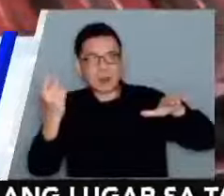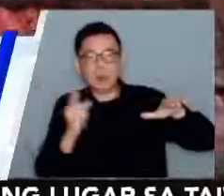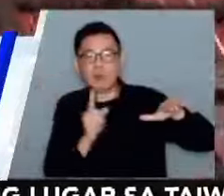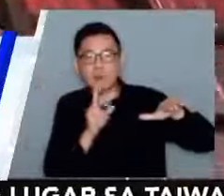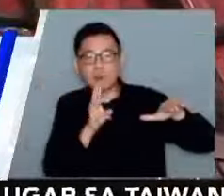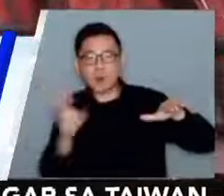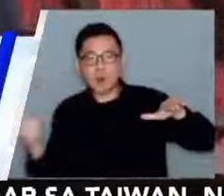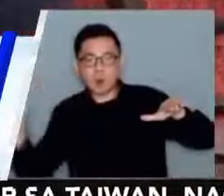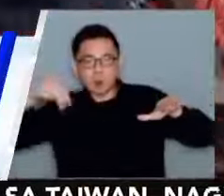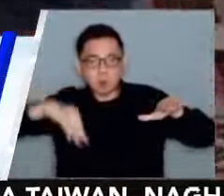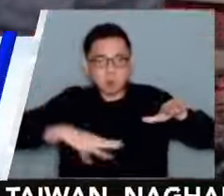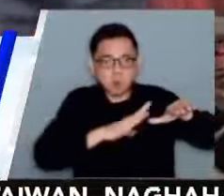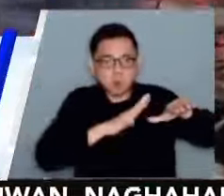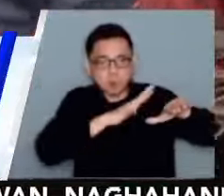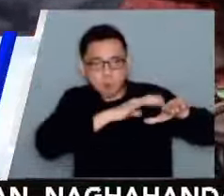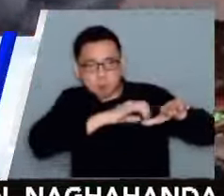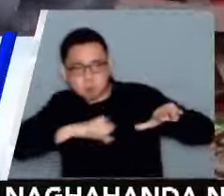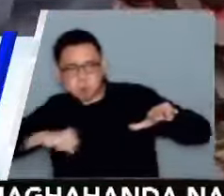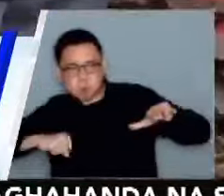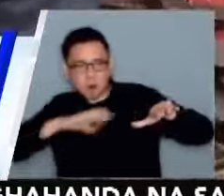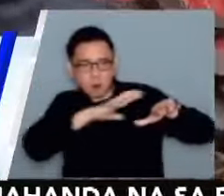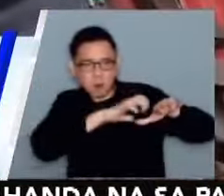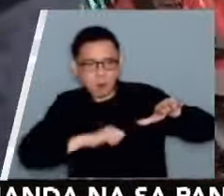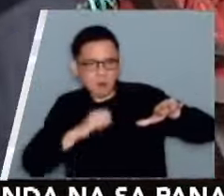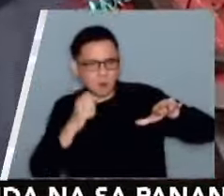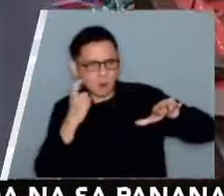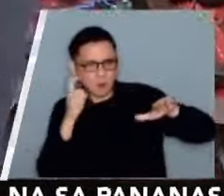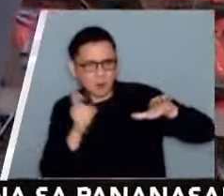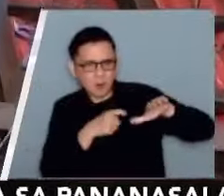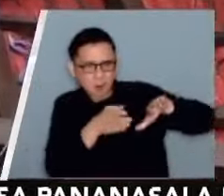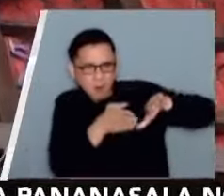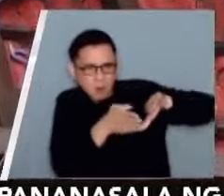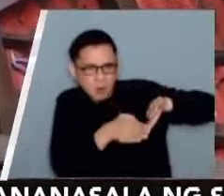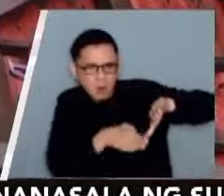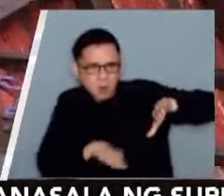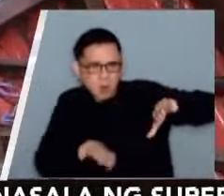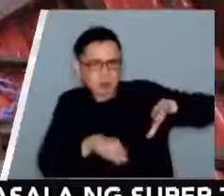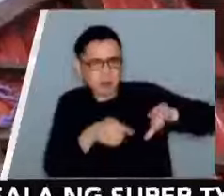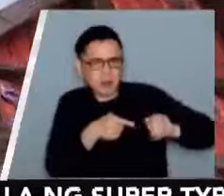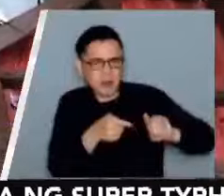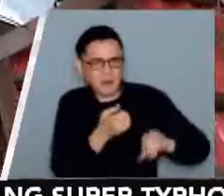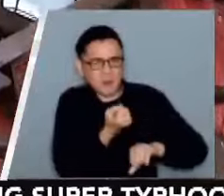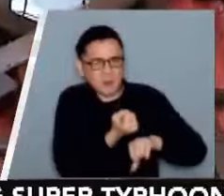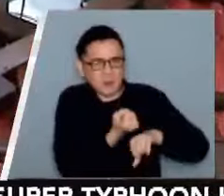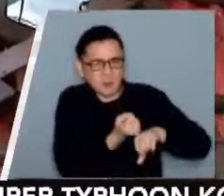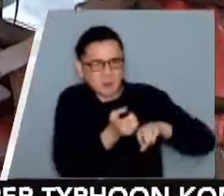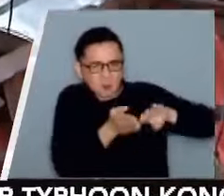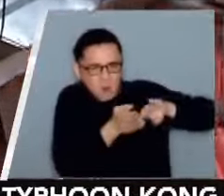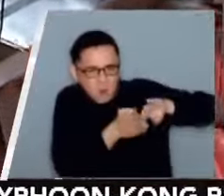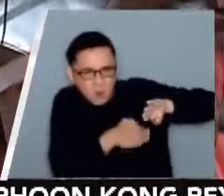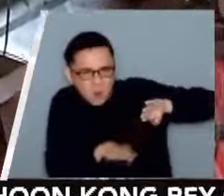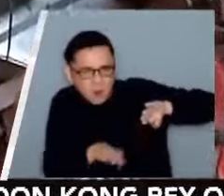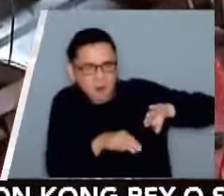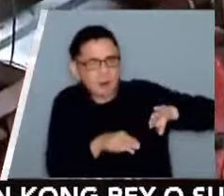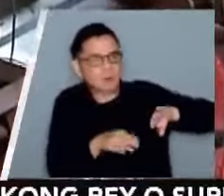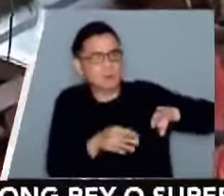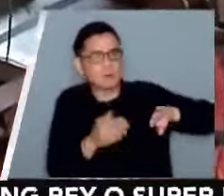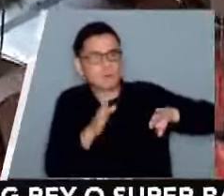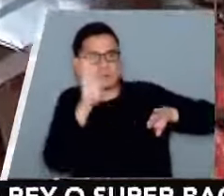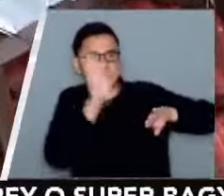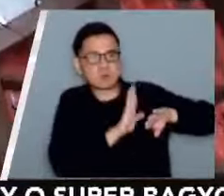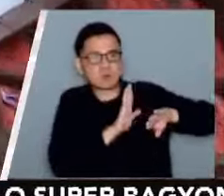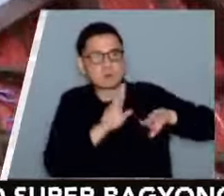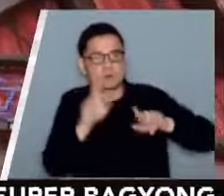makikita niyo po rito butas po itong ilalim ng sementadong ah konkreto nito e Dito po naglalakad dati yung mga tao ibig sabihin hanggang